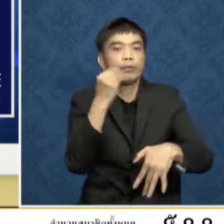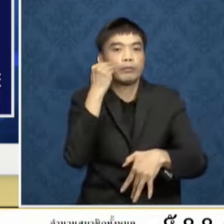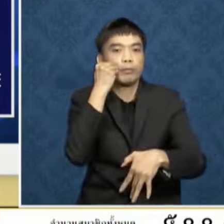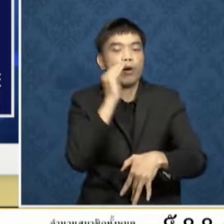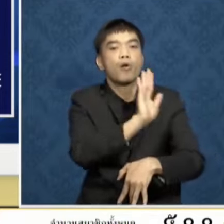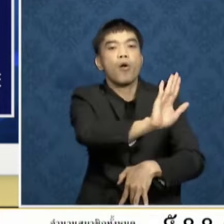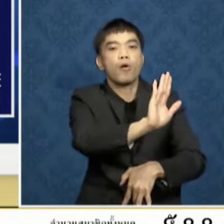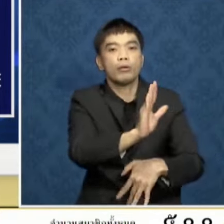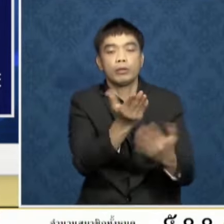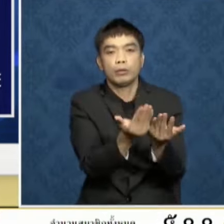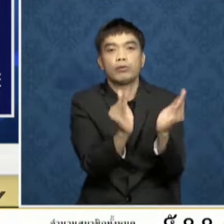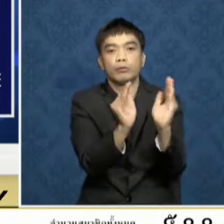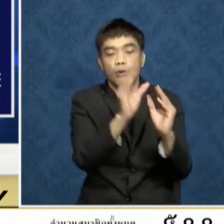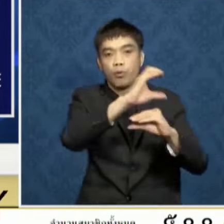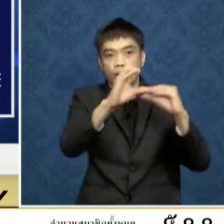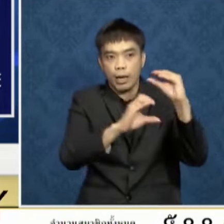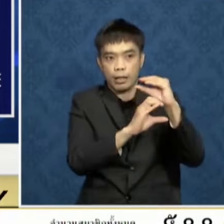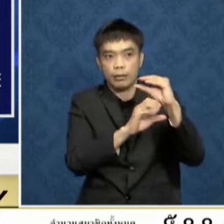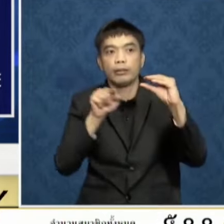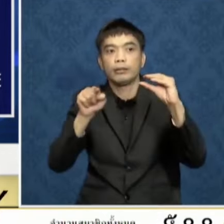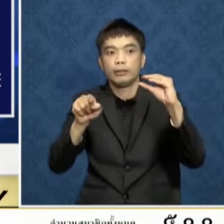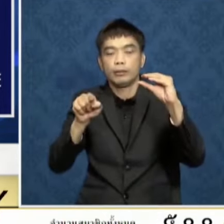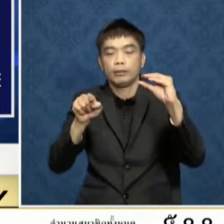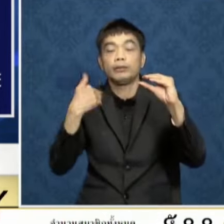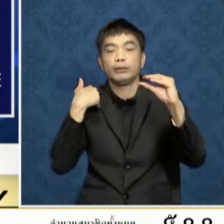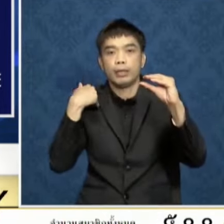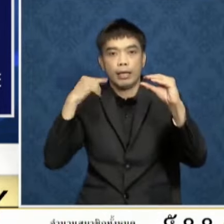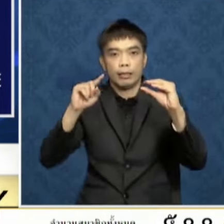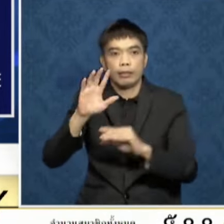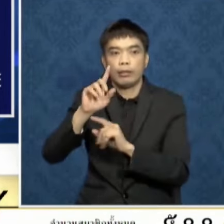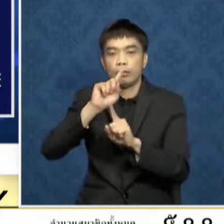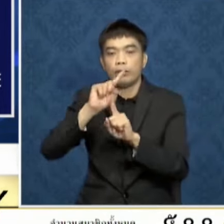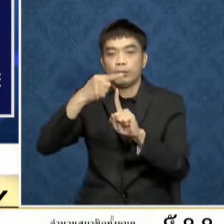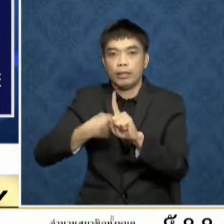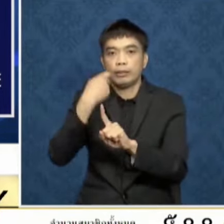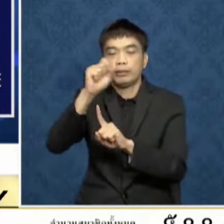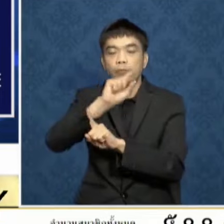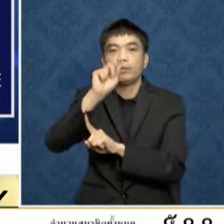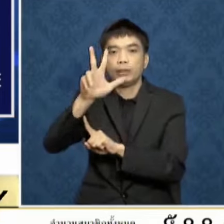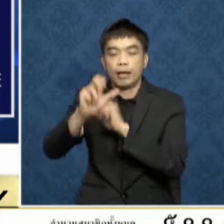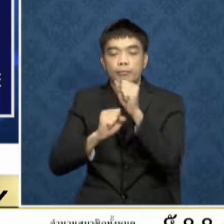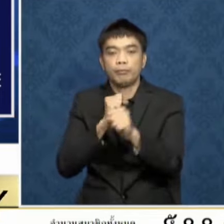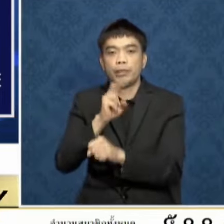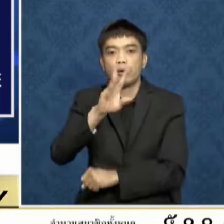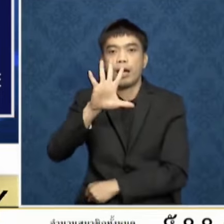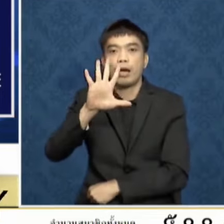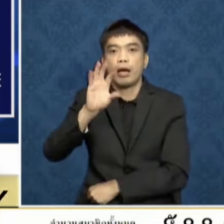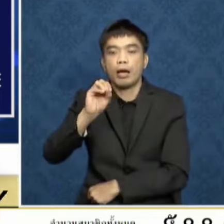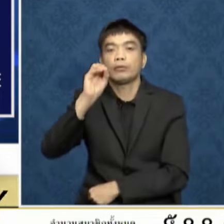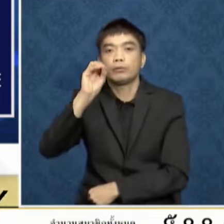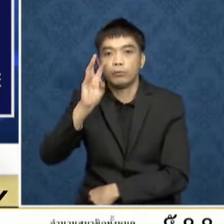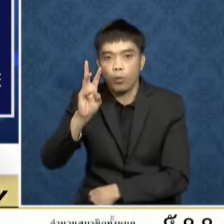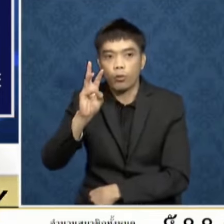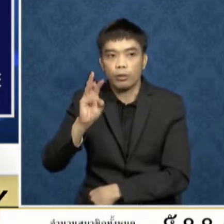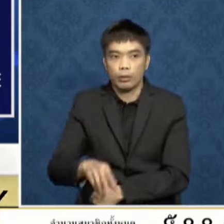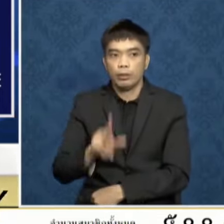ประกาศปฏิบัติการควิกวินค่ะโดย Kick Offเมื่อวันที่ 3ตุลาคม2566นะคะโดยที่